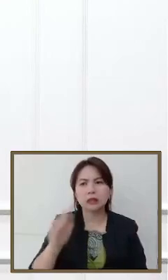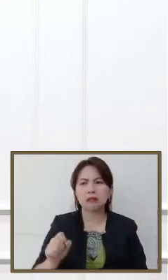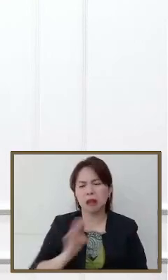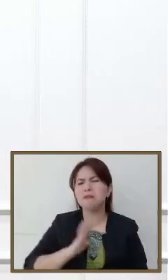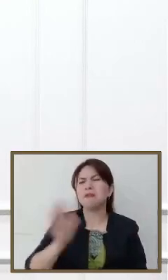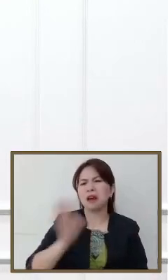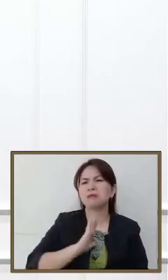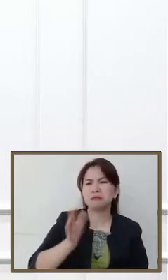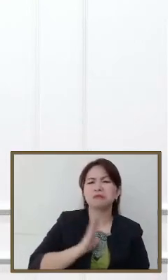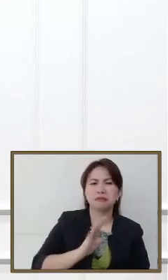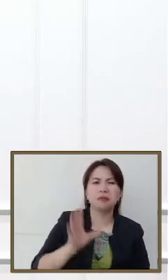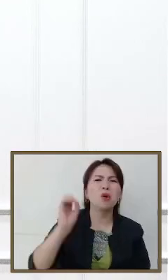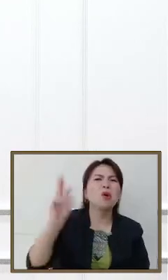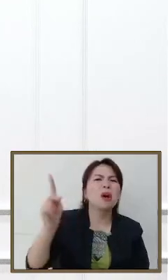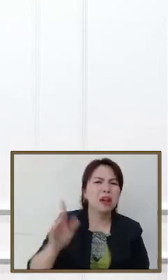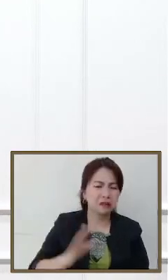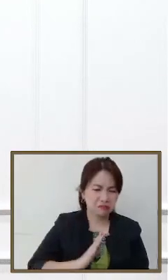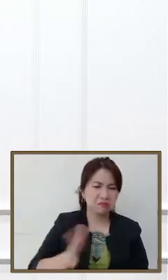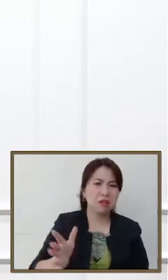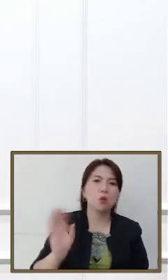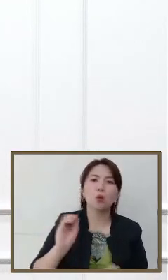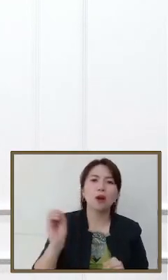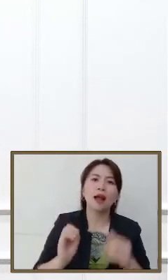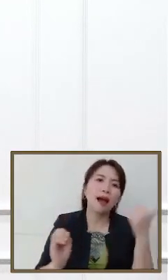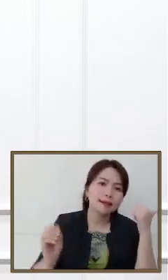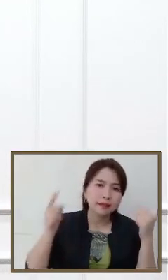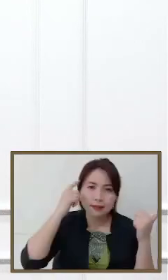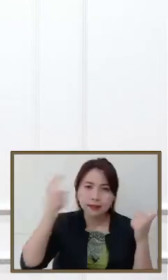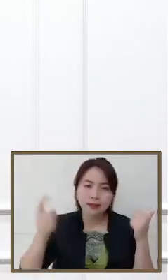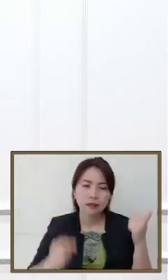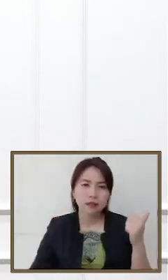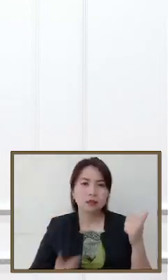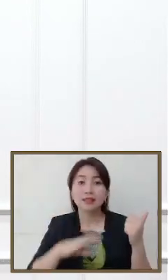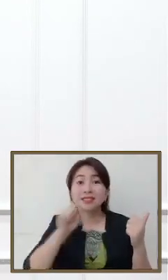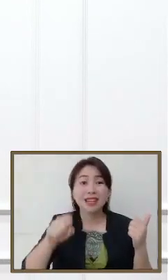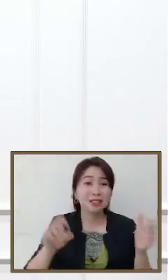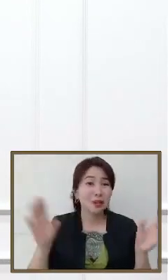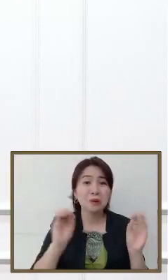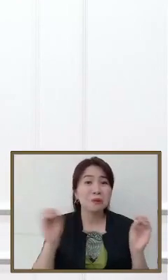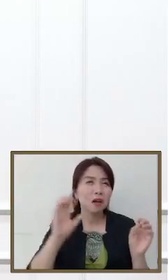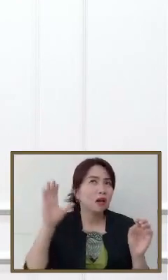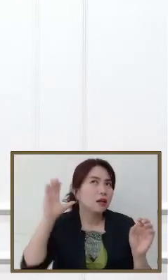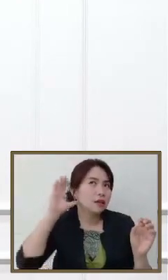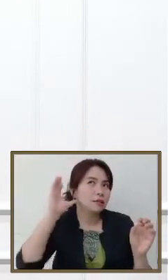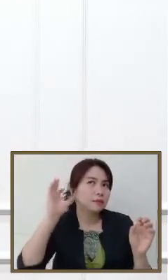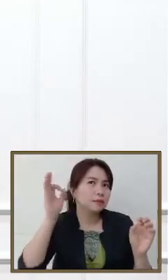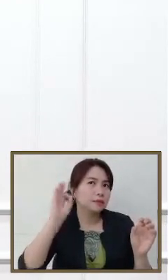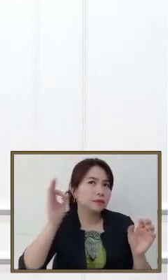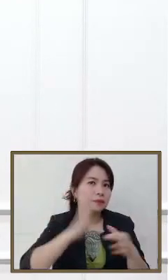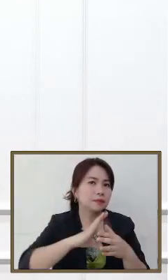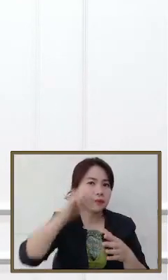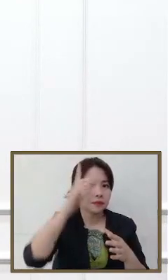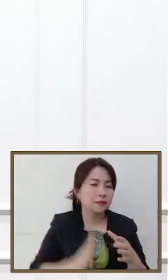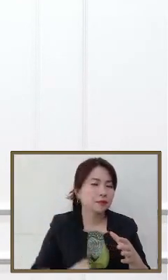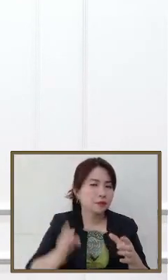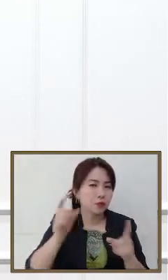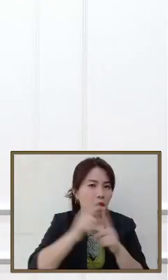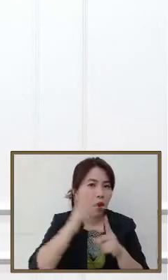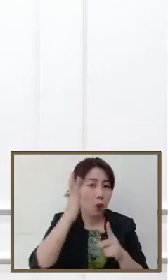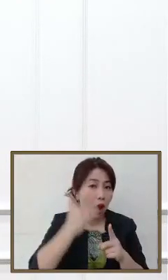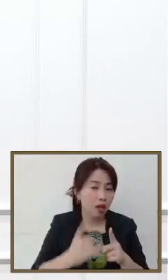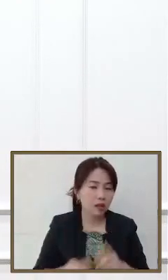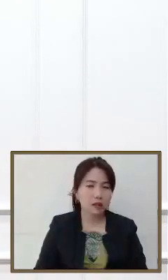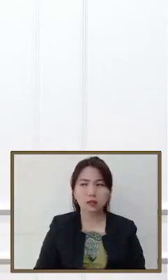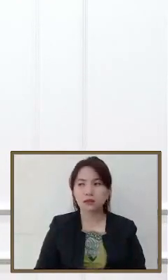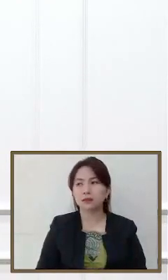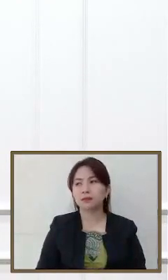kasalanan parang walang ibang iniisip parang walang napakinggang salita ng Diyos bakit ganon Hindi ko alam